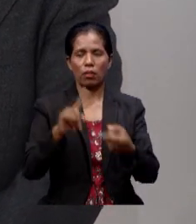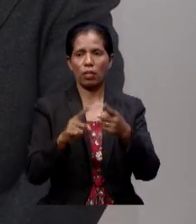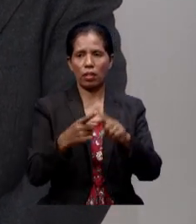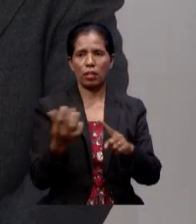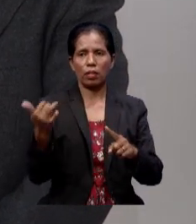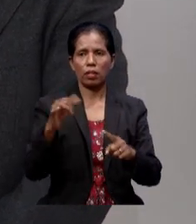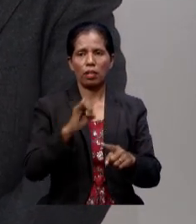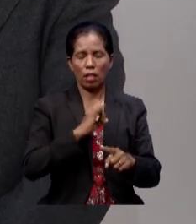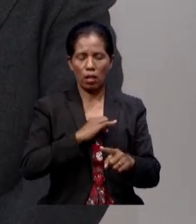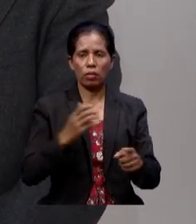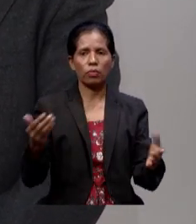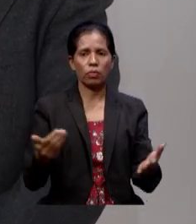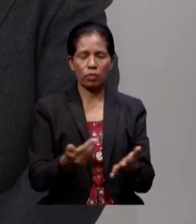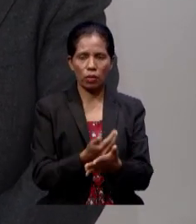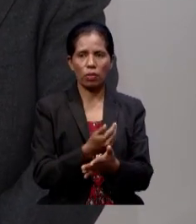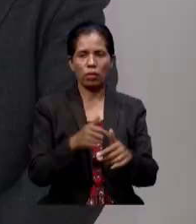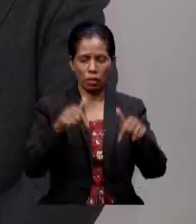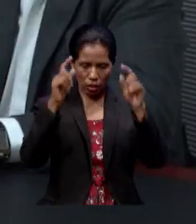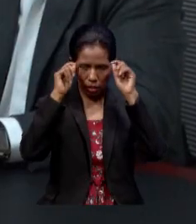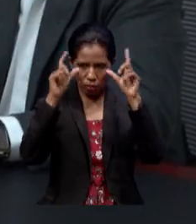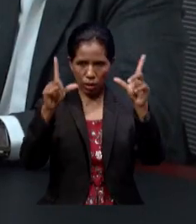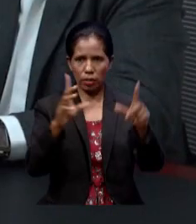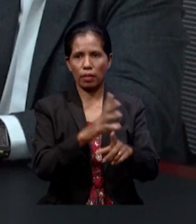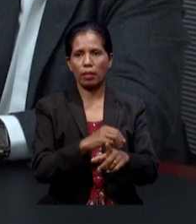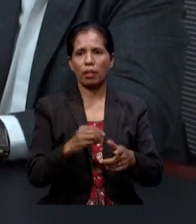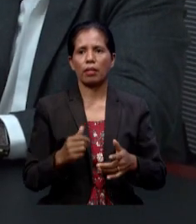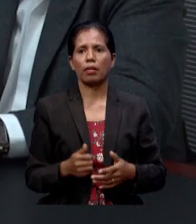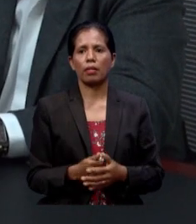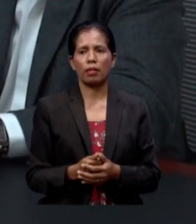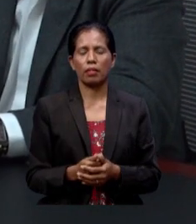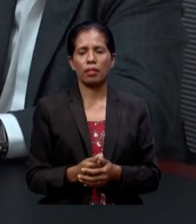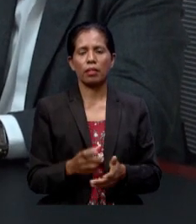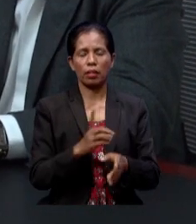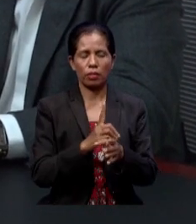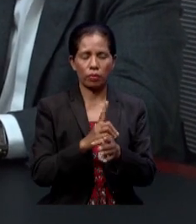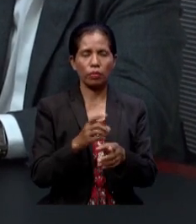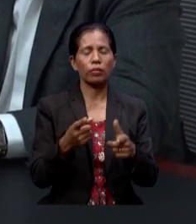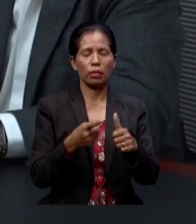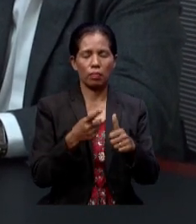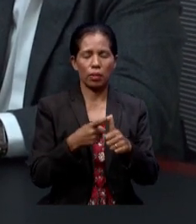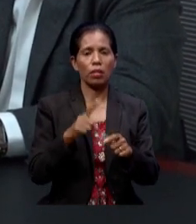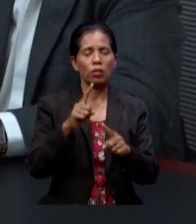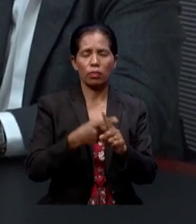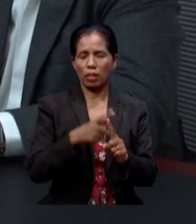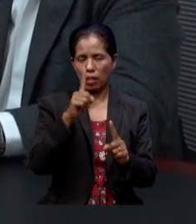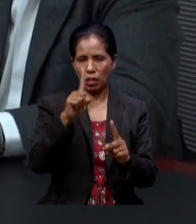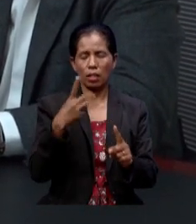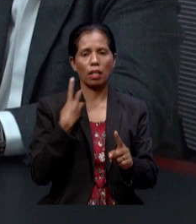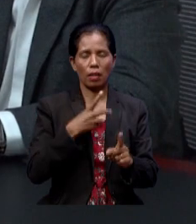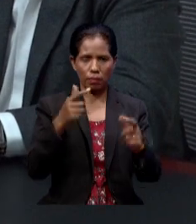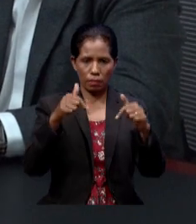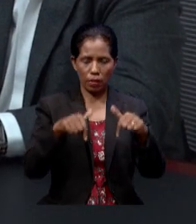ini masih baru di Timor Leste ini, belum sampai satu bulan lagi sejak ketibaan saya, dan saya telah